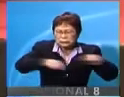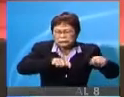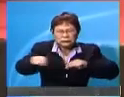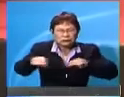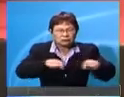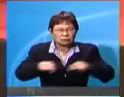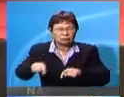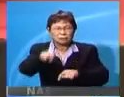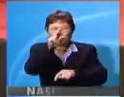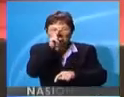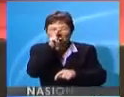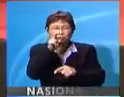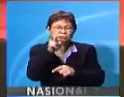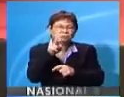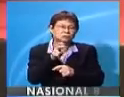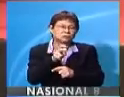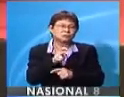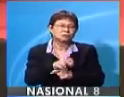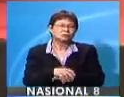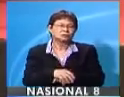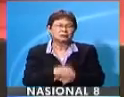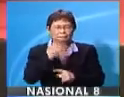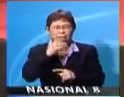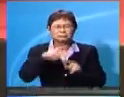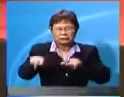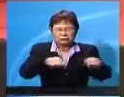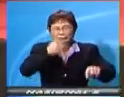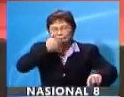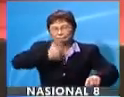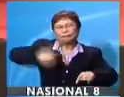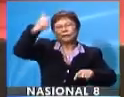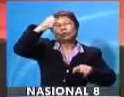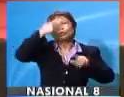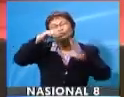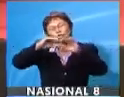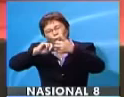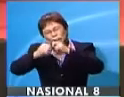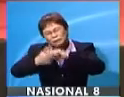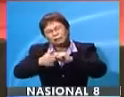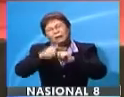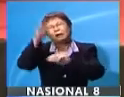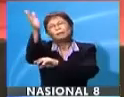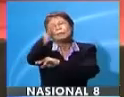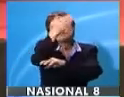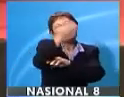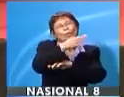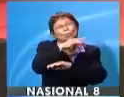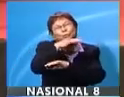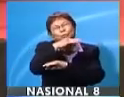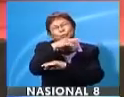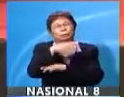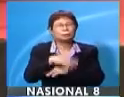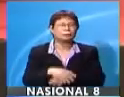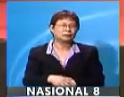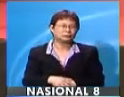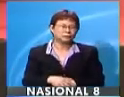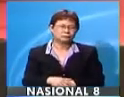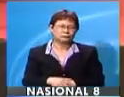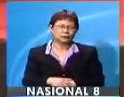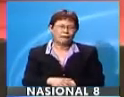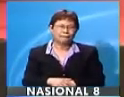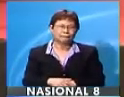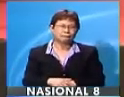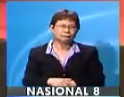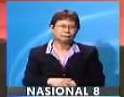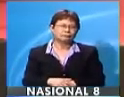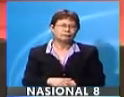persuasif atau efektif untuk mengatasi itu dengan mengarahkan semua aspek terutama dalam geofisika dan